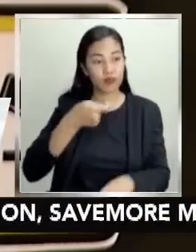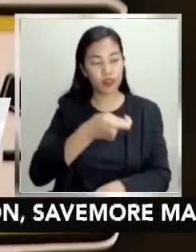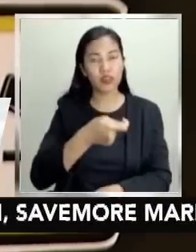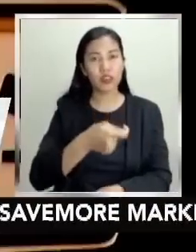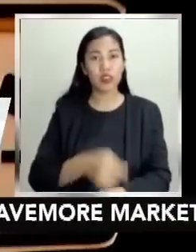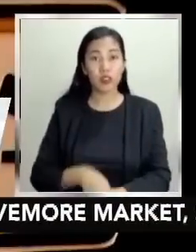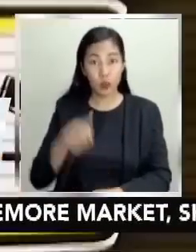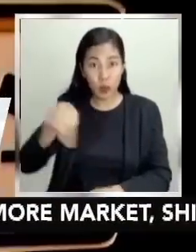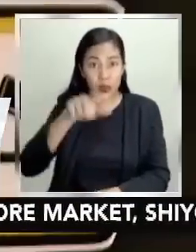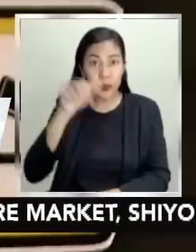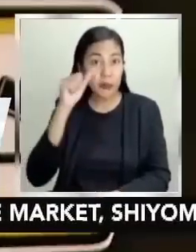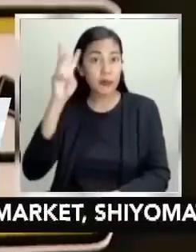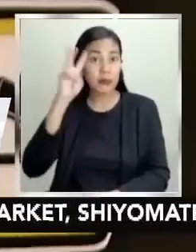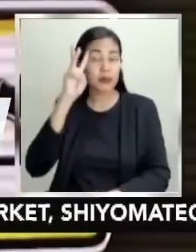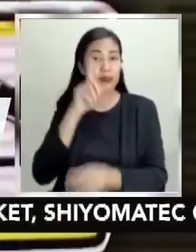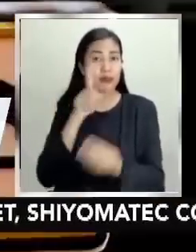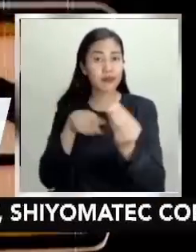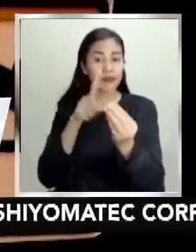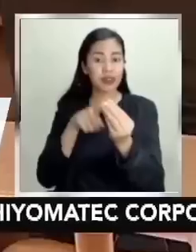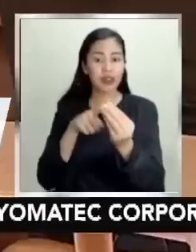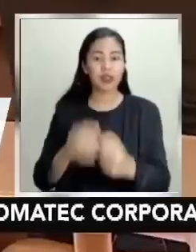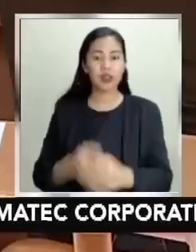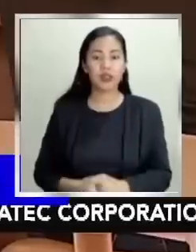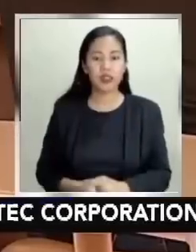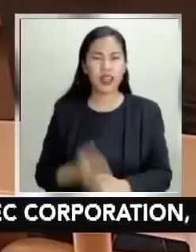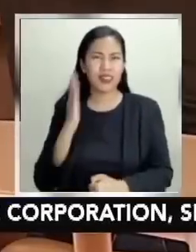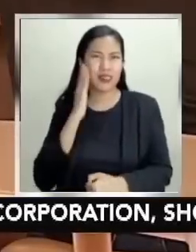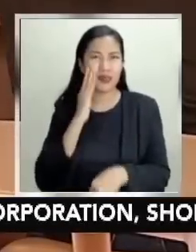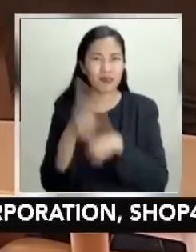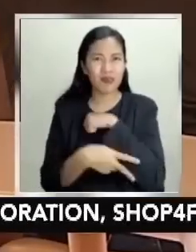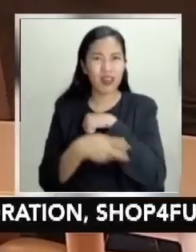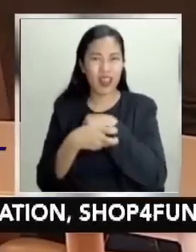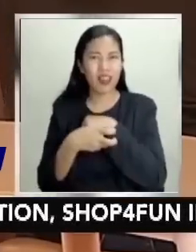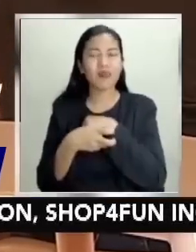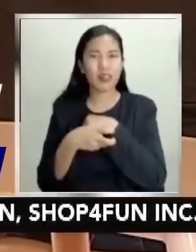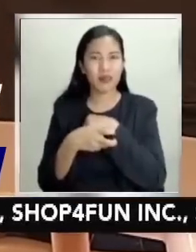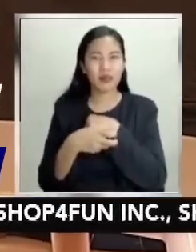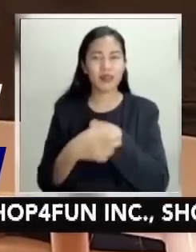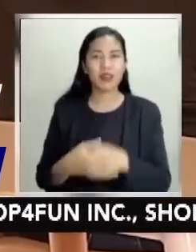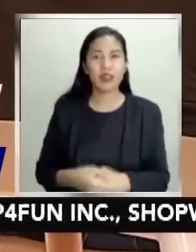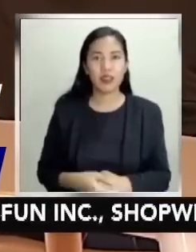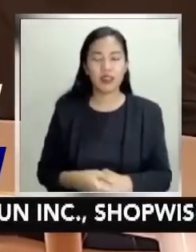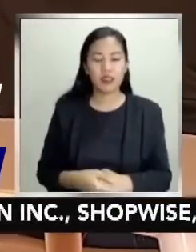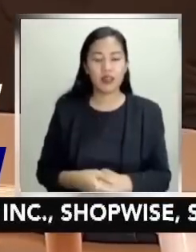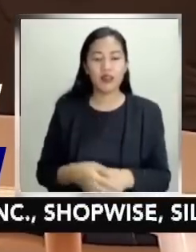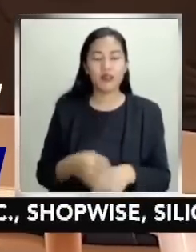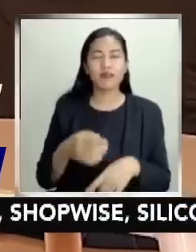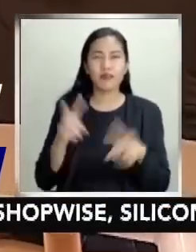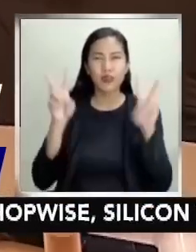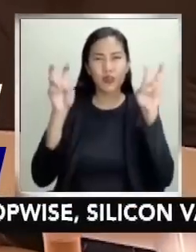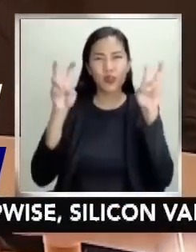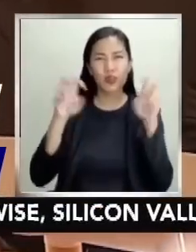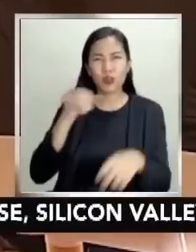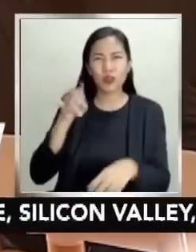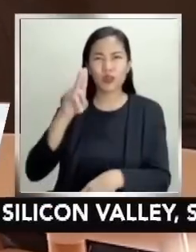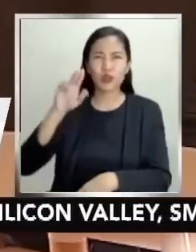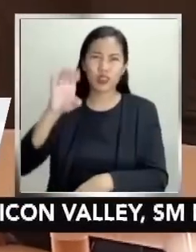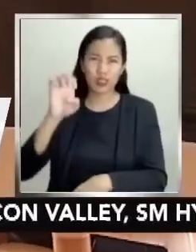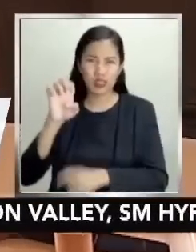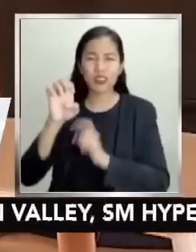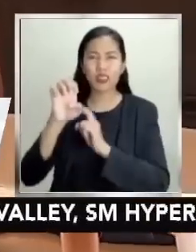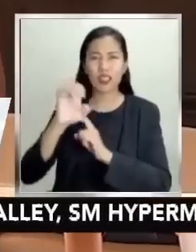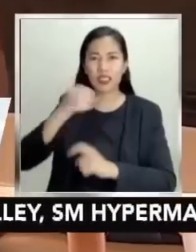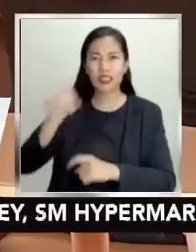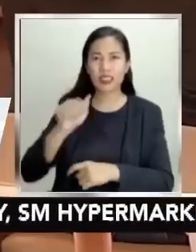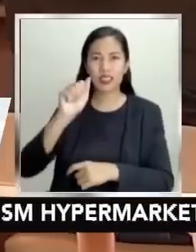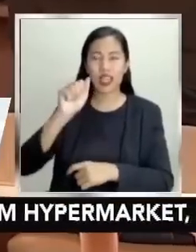tungkol sa juice jacking? Ang juice jacking galing siya sa salitang juice, ibig sabihin yung power, at jacking, ibig